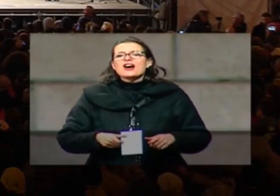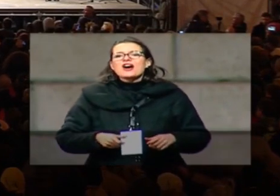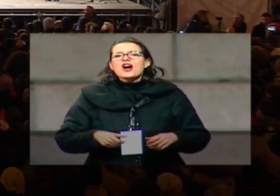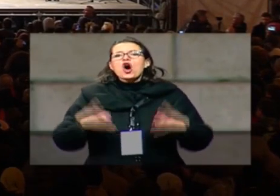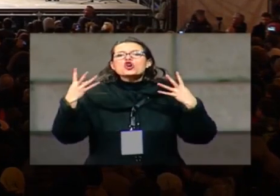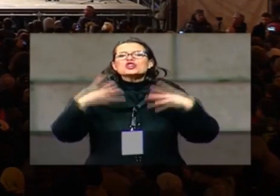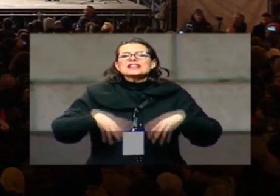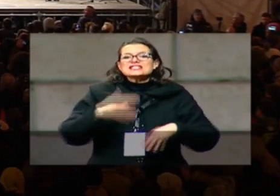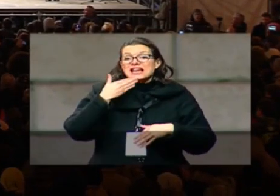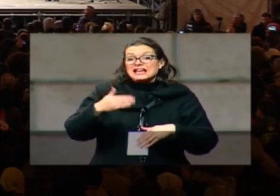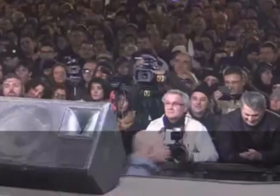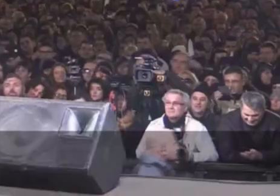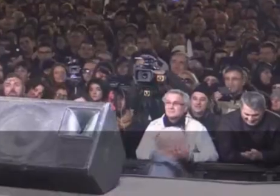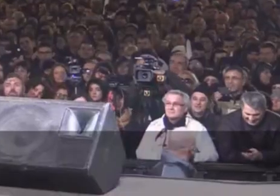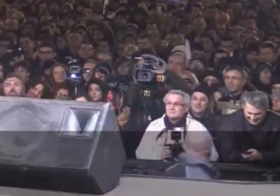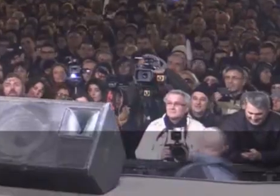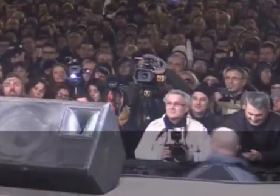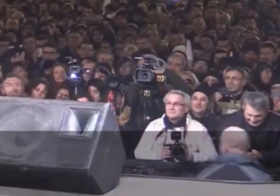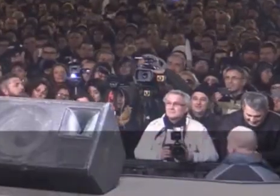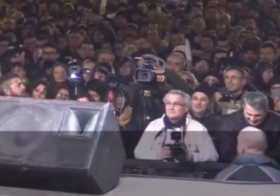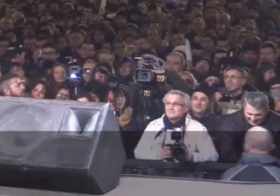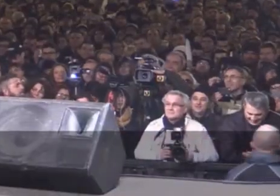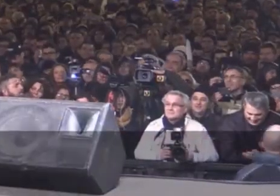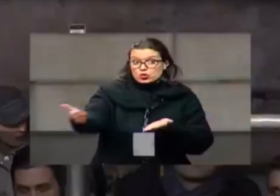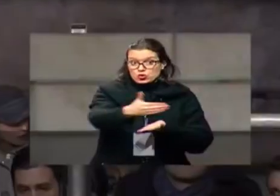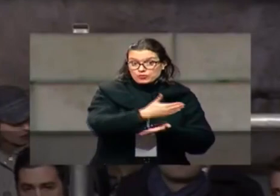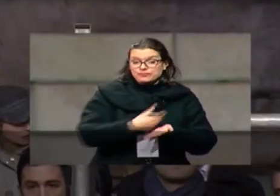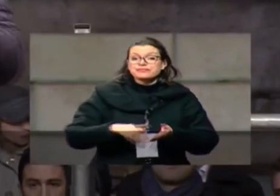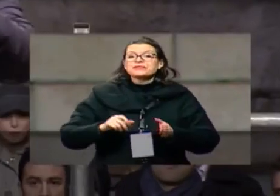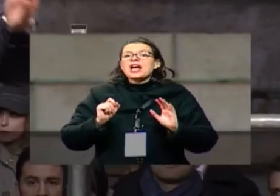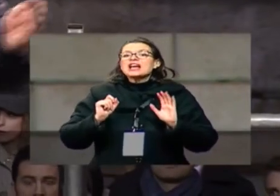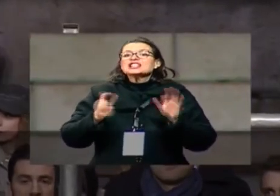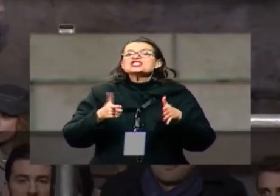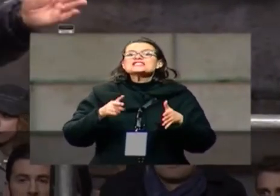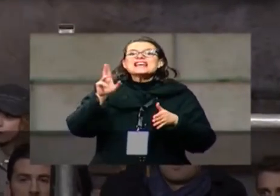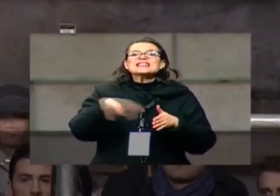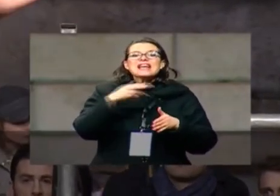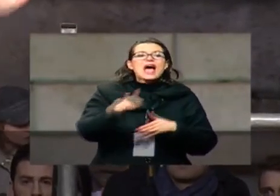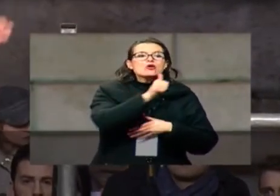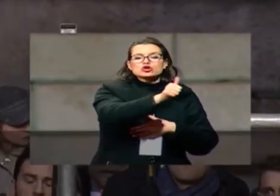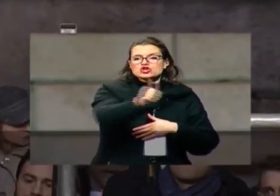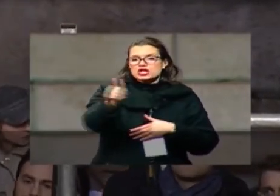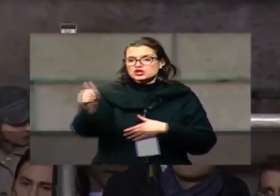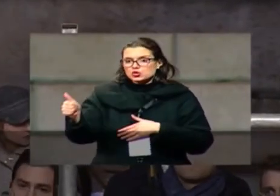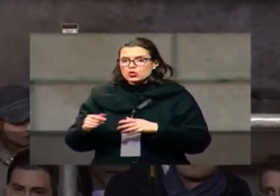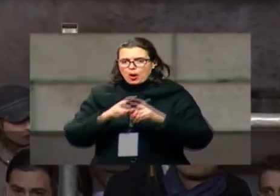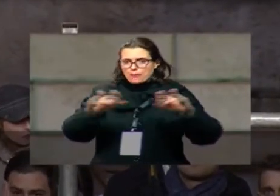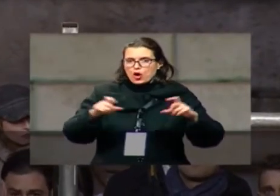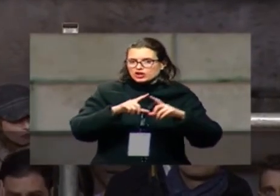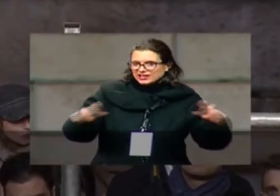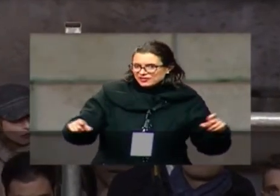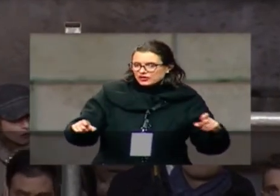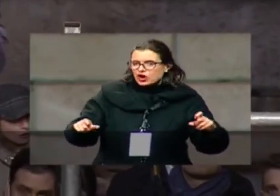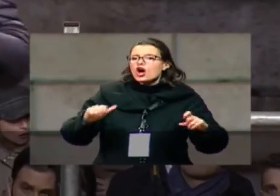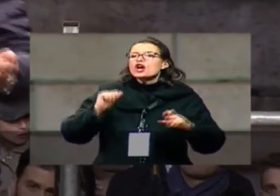€60.000 avno raccolto 17.000 €7 a testa di di di bonifico han fatto la